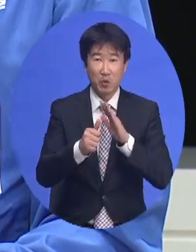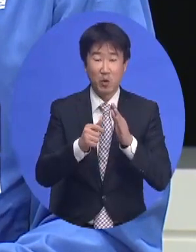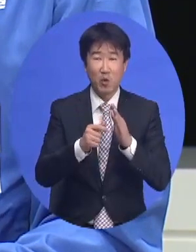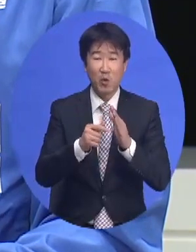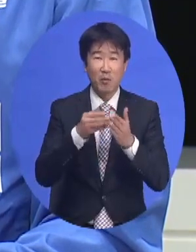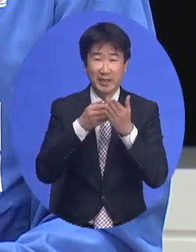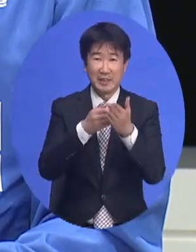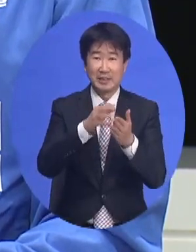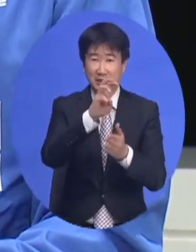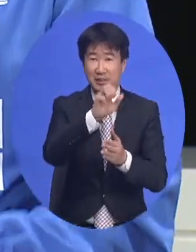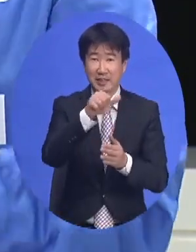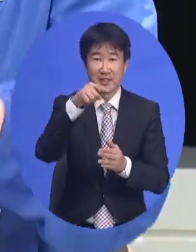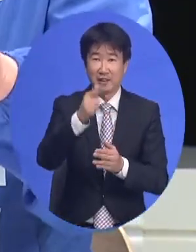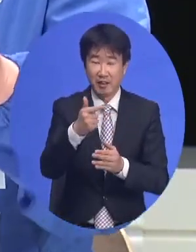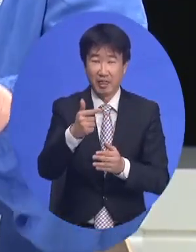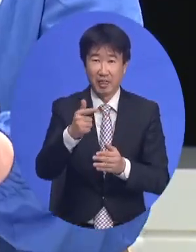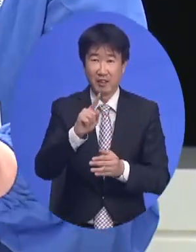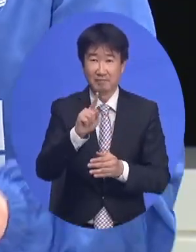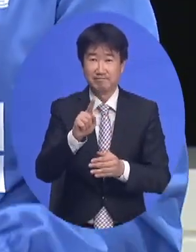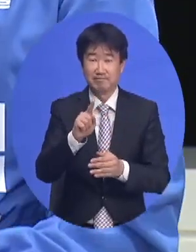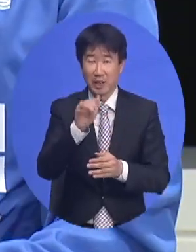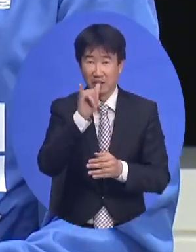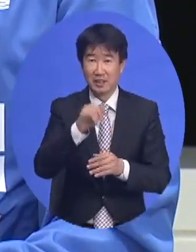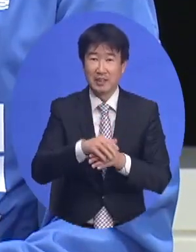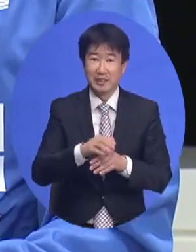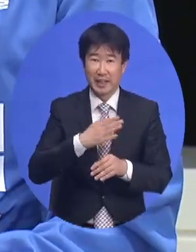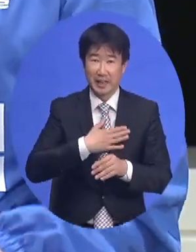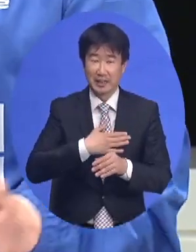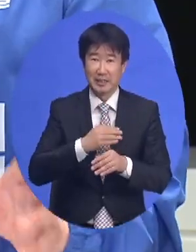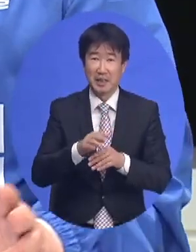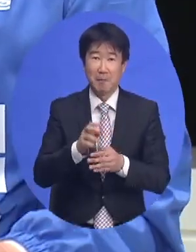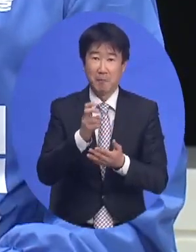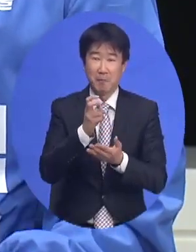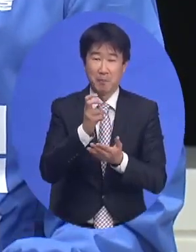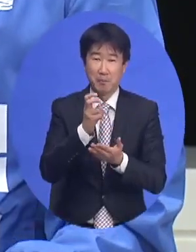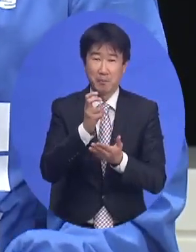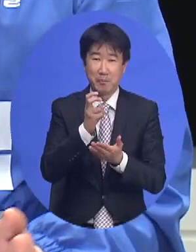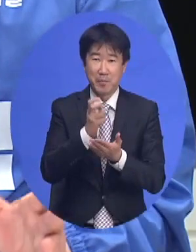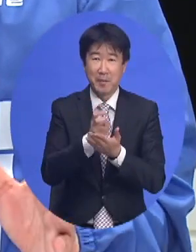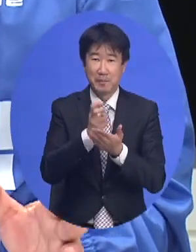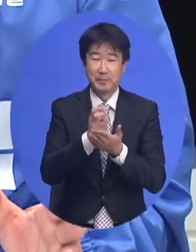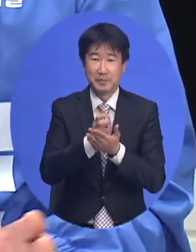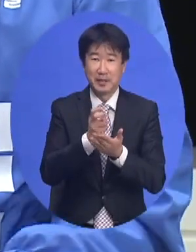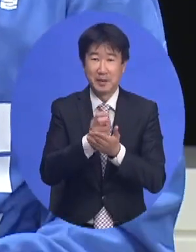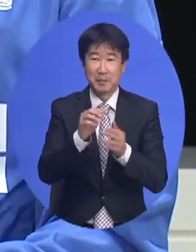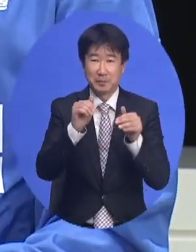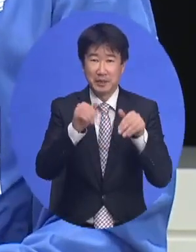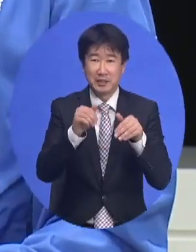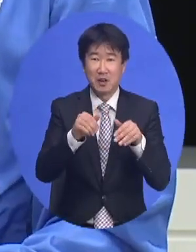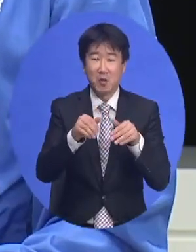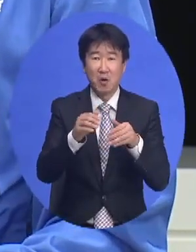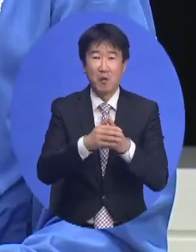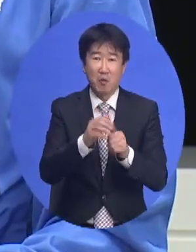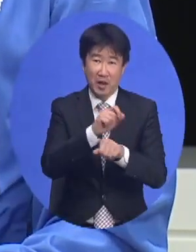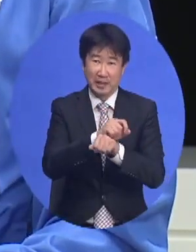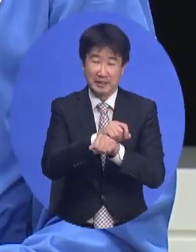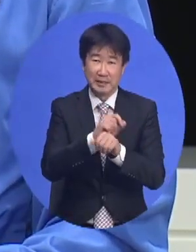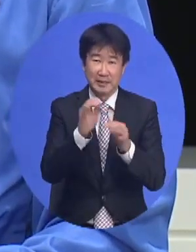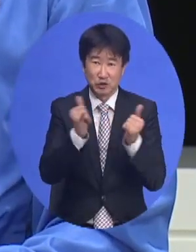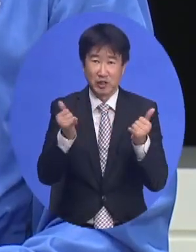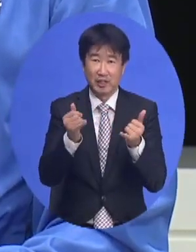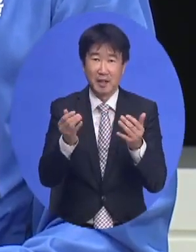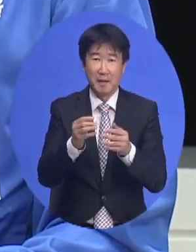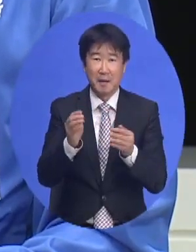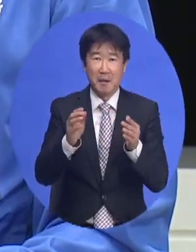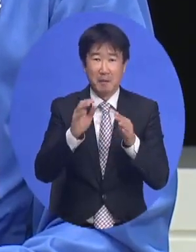35건 했는데 이것은 저희 입법 보좌관 비서관들이 정말로 밤잠 줄여가면서